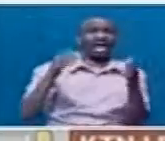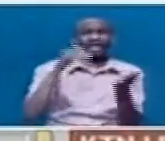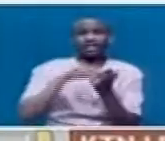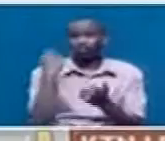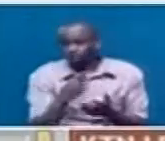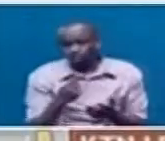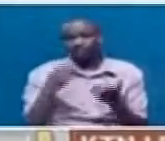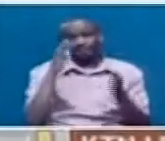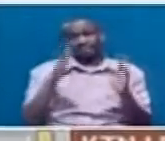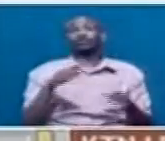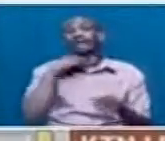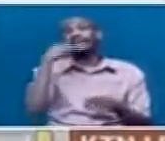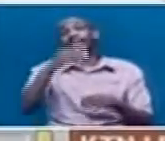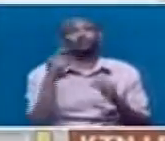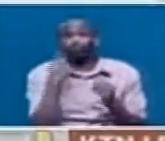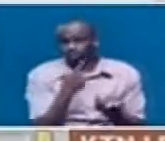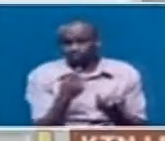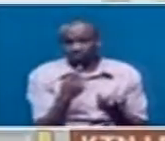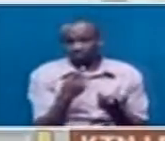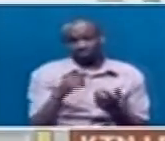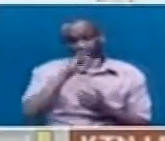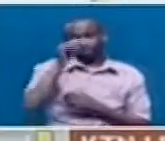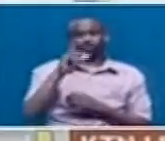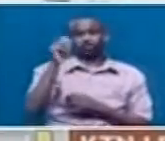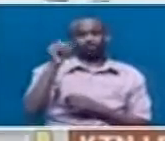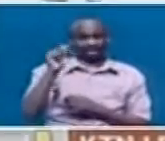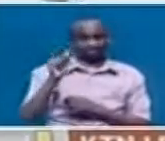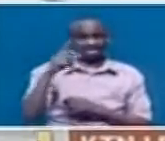hilo ni nani tena. John Juma, KTN, Mombasa.